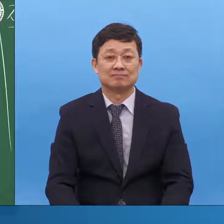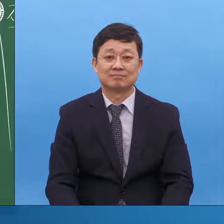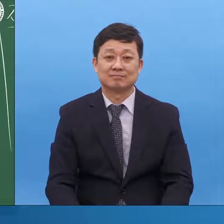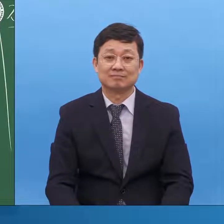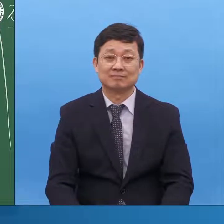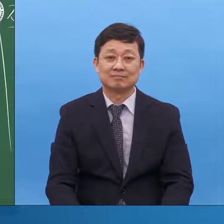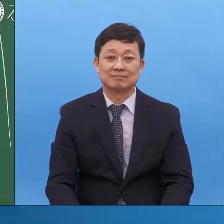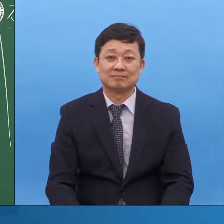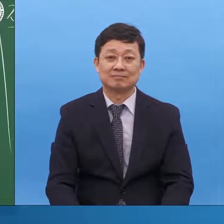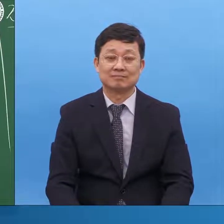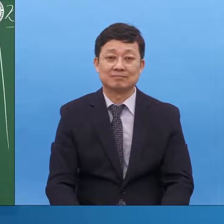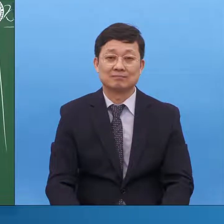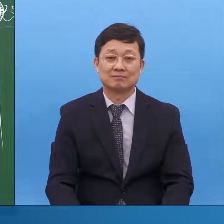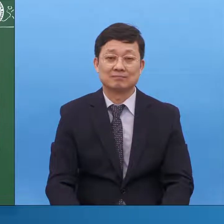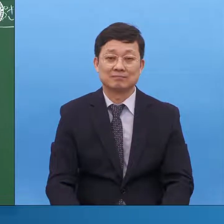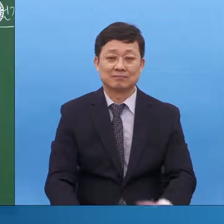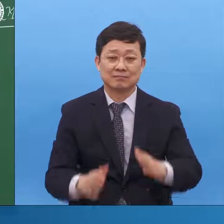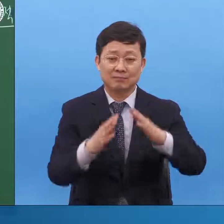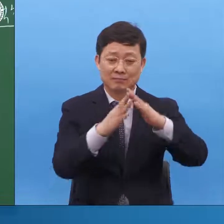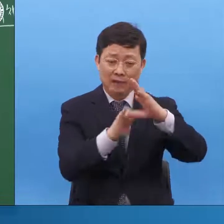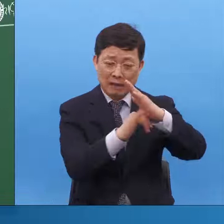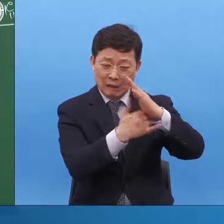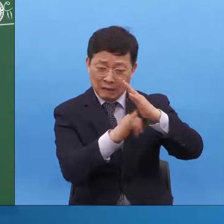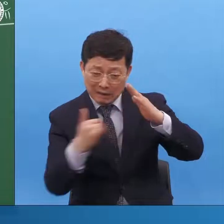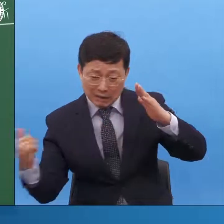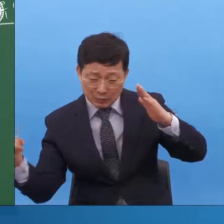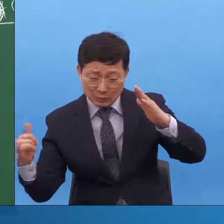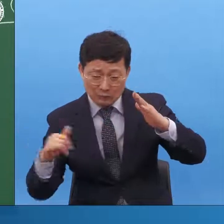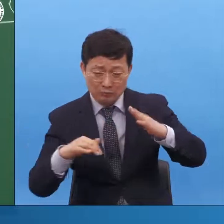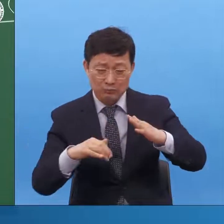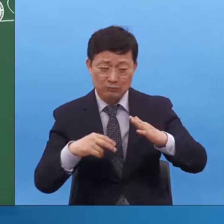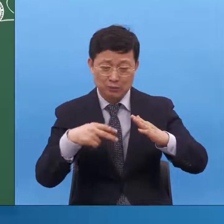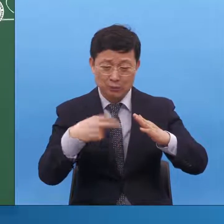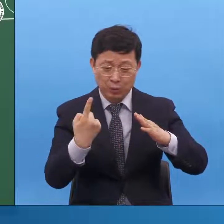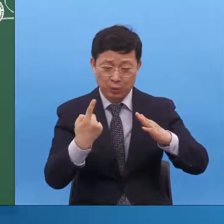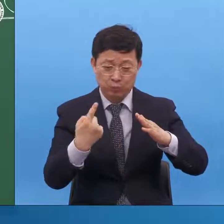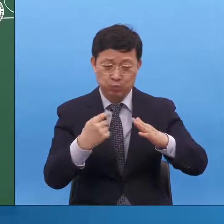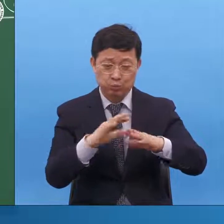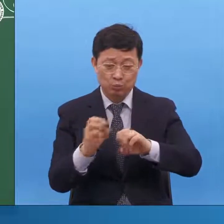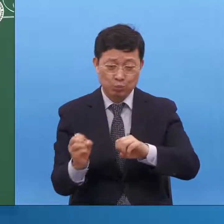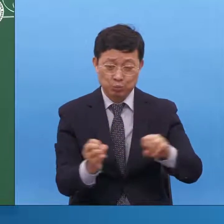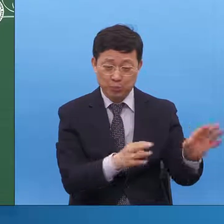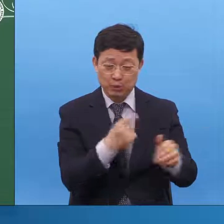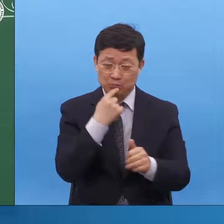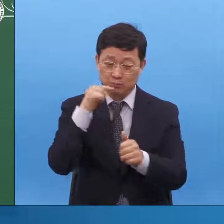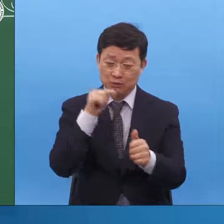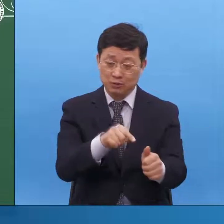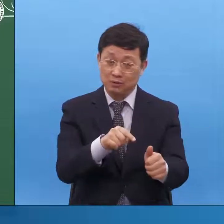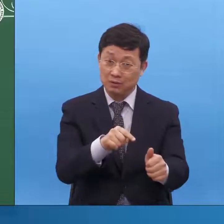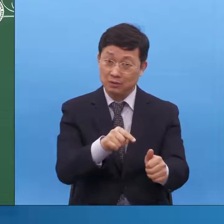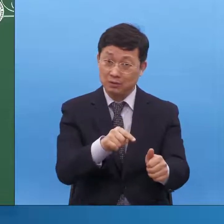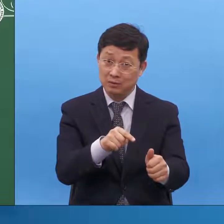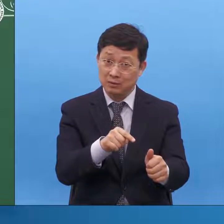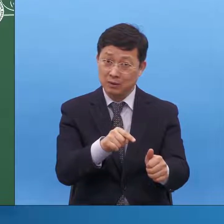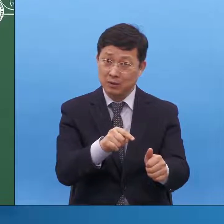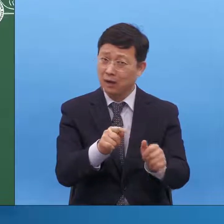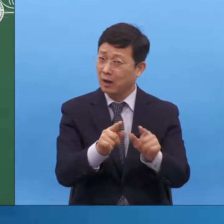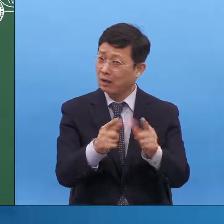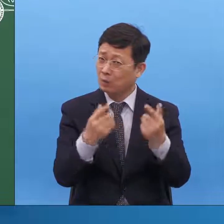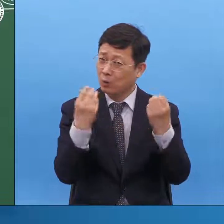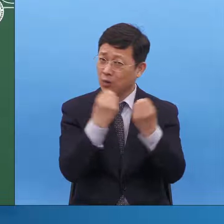거부한 겁니까? And again, we see here that Jesus rejected his family, but did he truly reject his family? 아니죠. No, not at